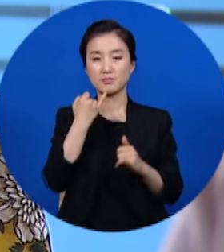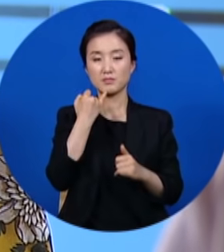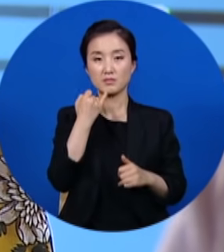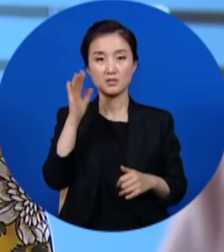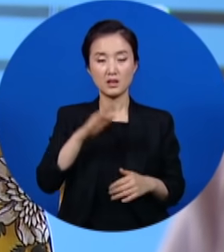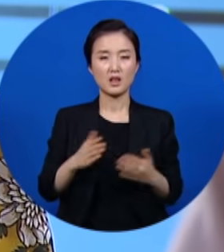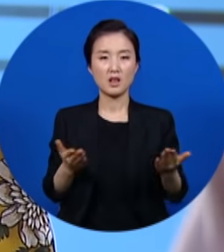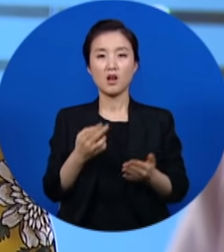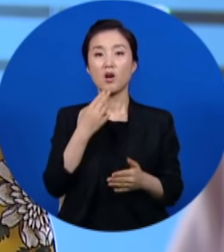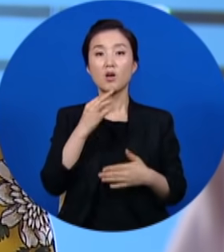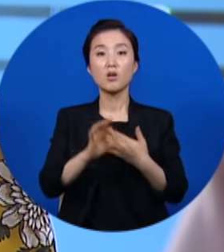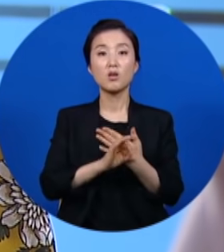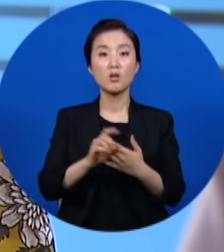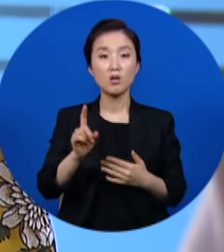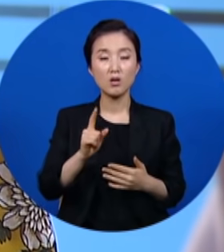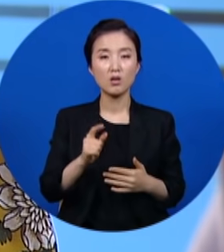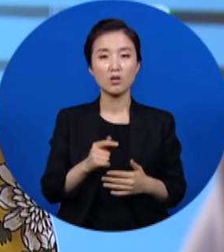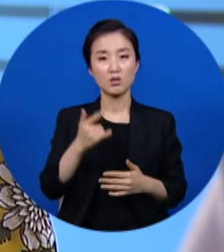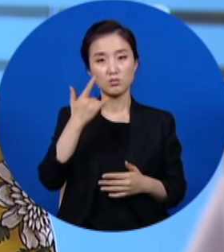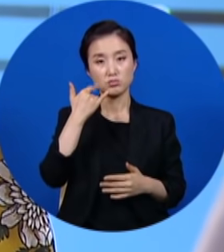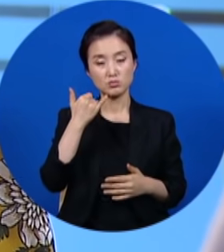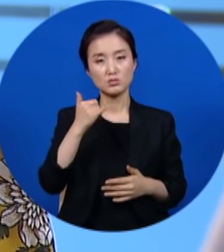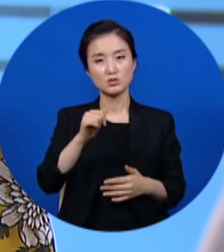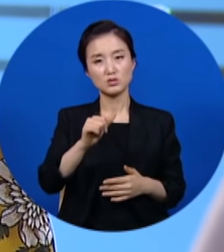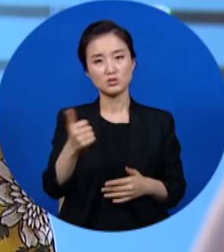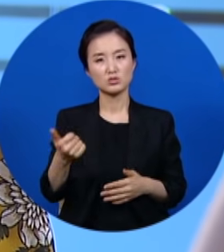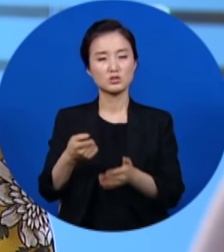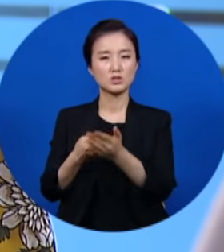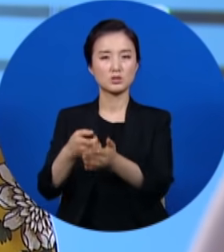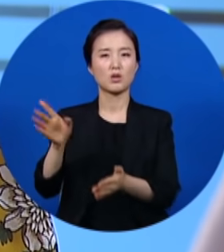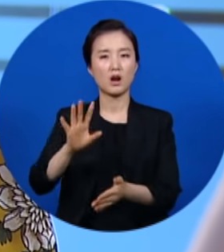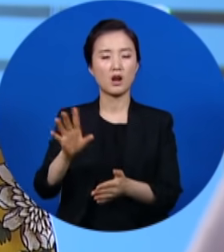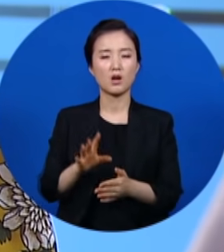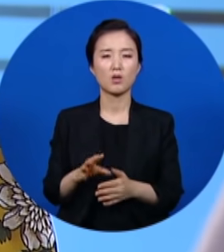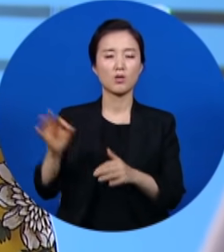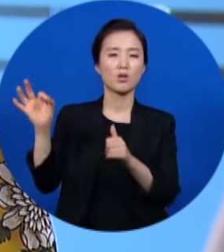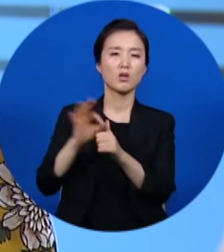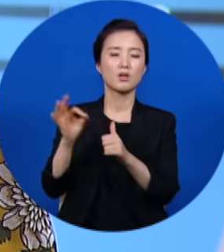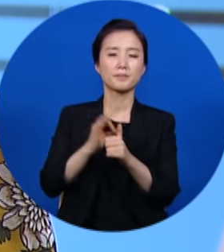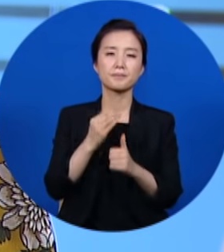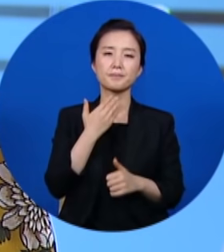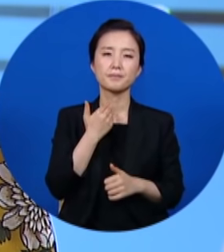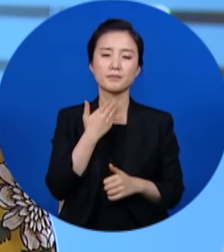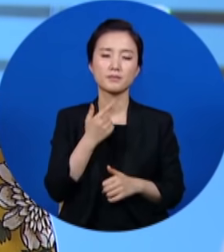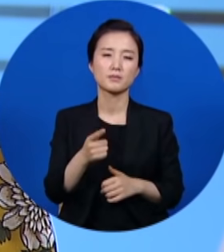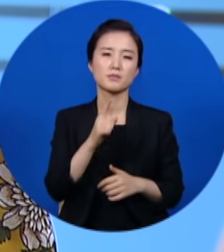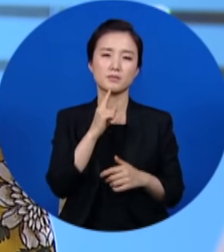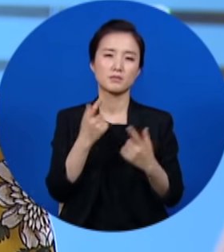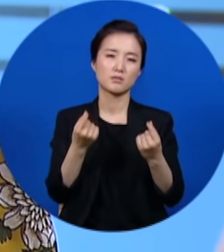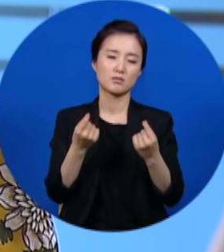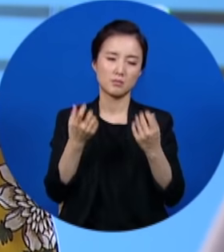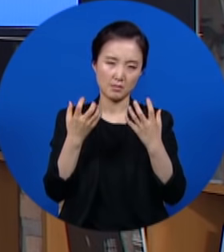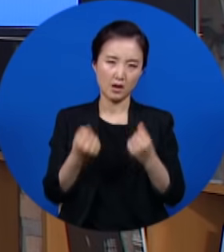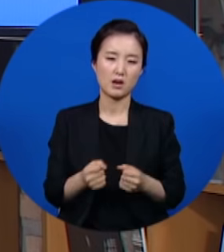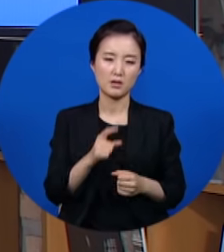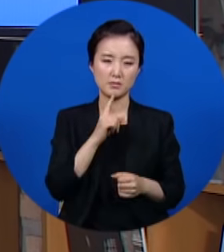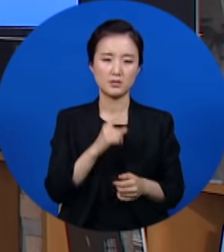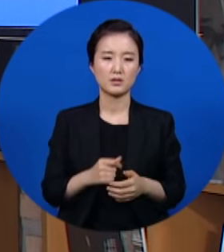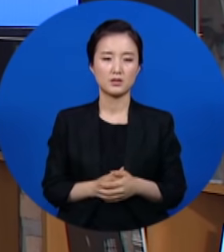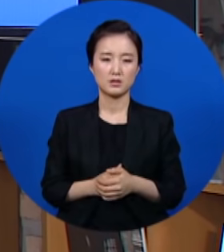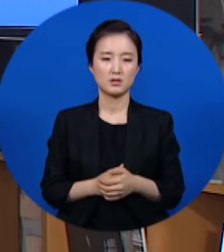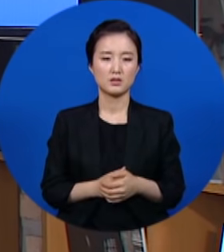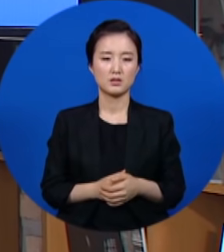놈이 더 많거든요 후버 사망신고 안오고 몰래 영업 다 먹어라 아니면 극빈자 로 전락한 다는 거에요